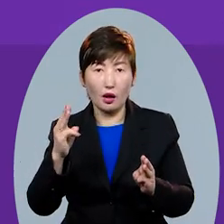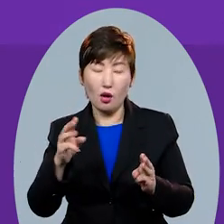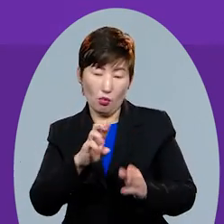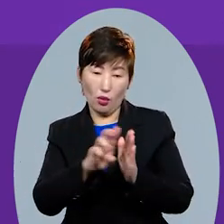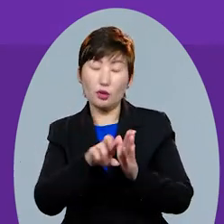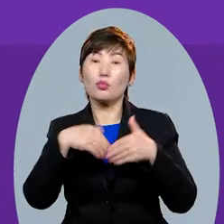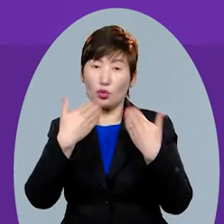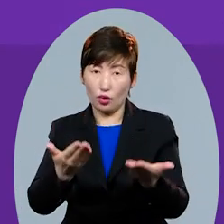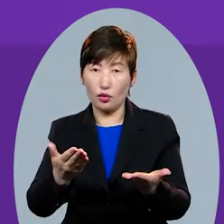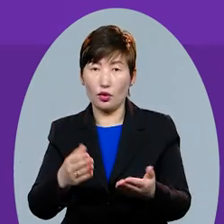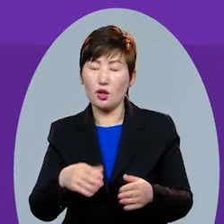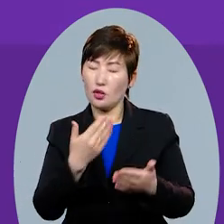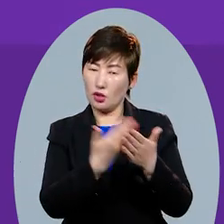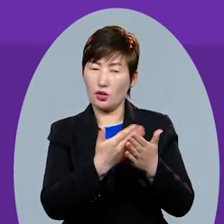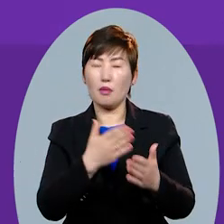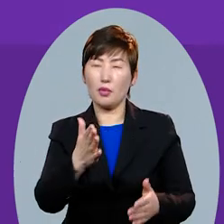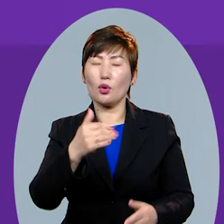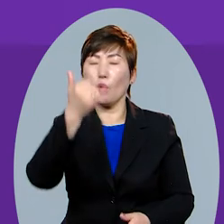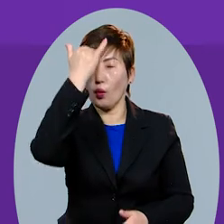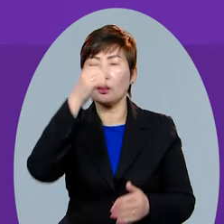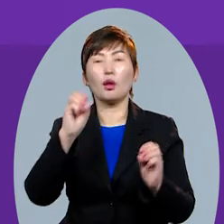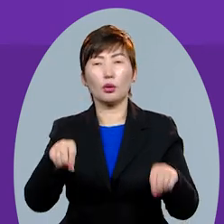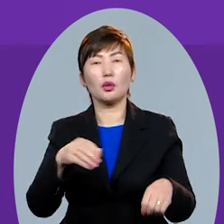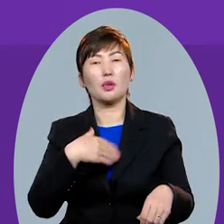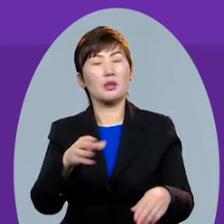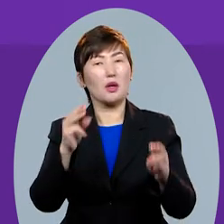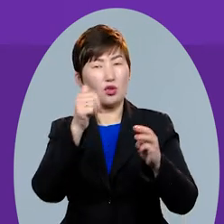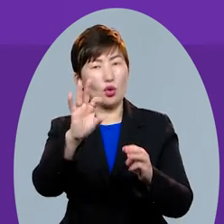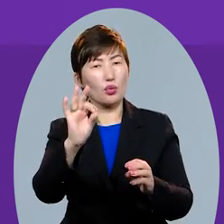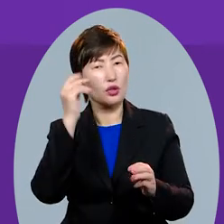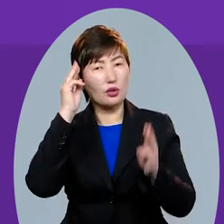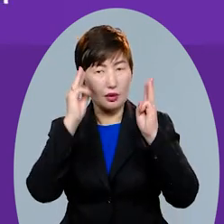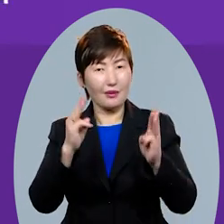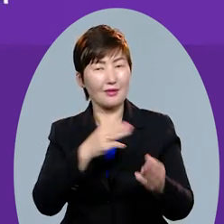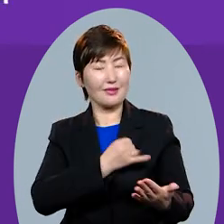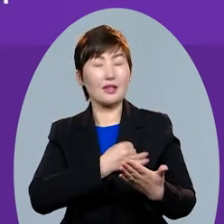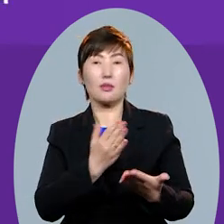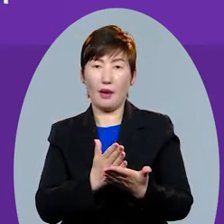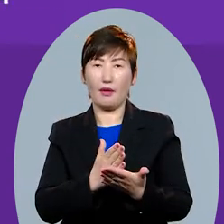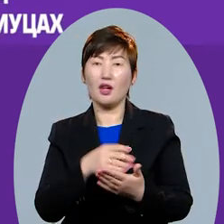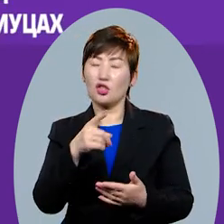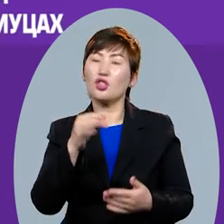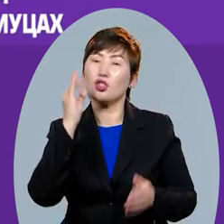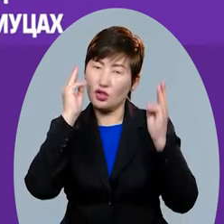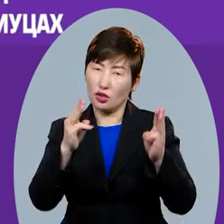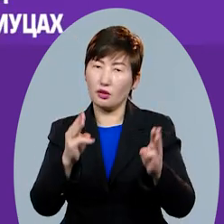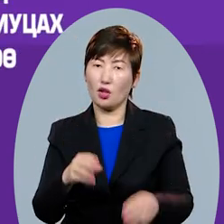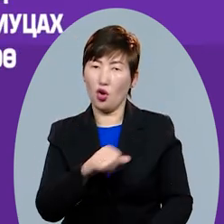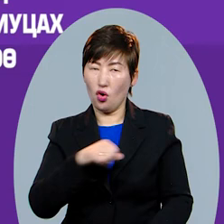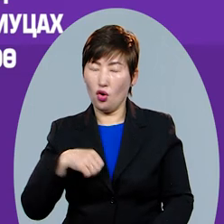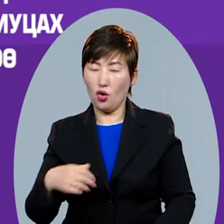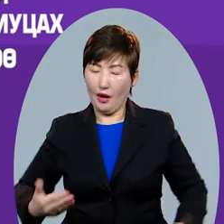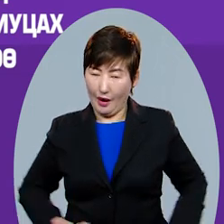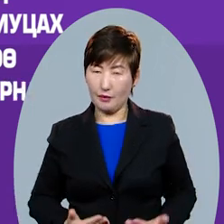том болохын хэрээр шийдвэр гаргах боломжийг олгох хэрэгтэй. Жишээлбэл, миний хүү ухаантай болохоор би чамайг зөв шийдвэр гаргана гэдэг чинь итгэж